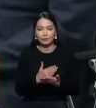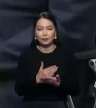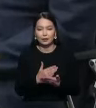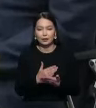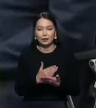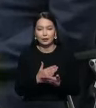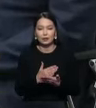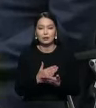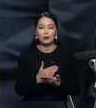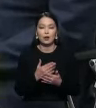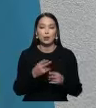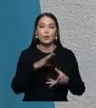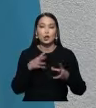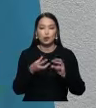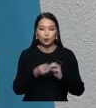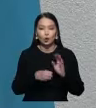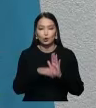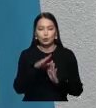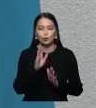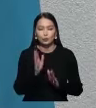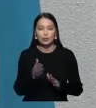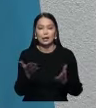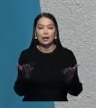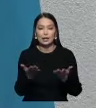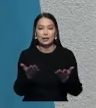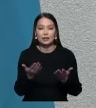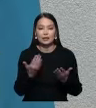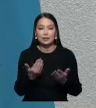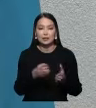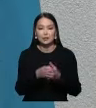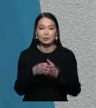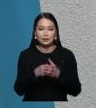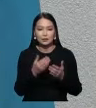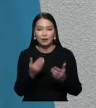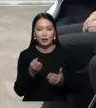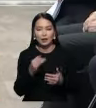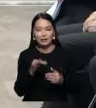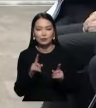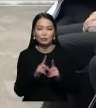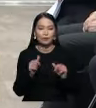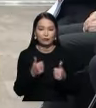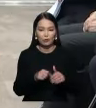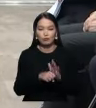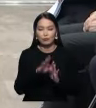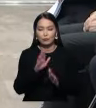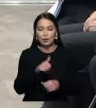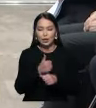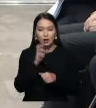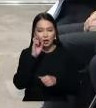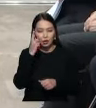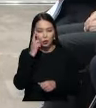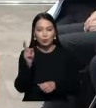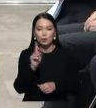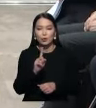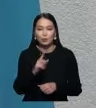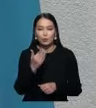положительные результаты. Вообще вот этот IT-сектор, IT-формат в Казахстане развивается. Глава государства также отметил